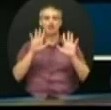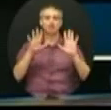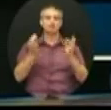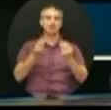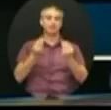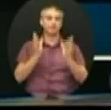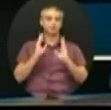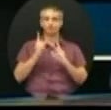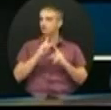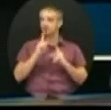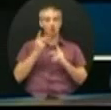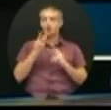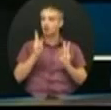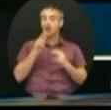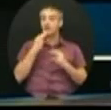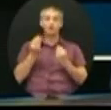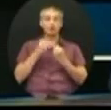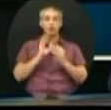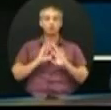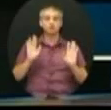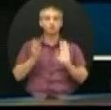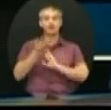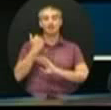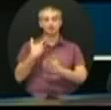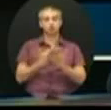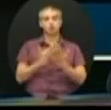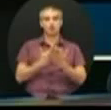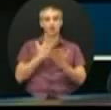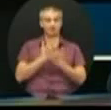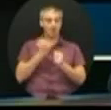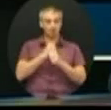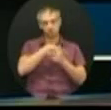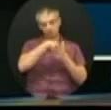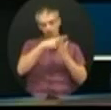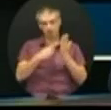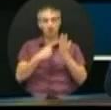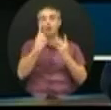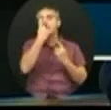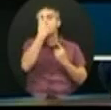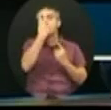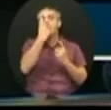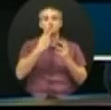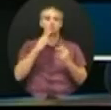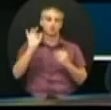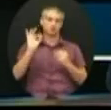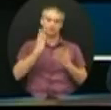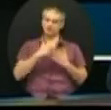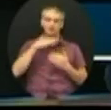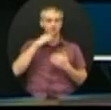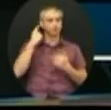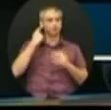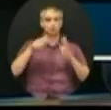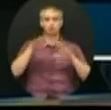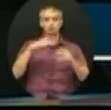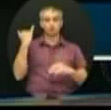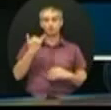דברים. ולא יהיה רשאי להבטיח שום דבר נוסף לפני שיוכיח שהוא קיים לפחות אחת מההתחייבויות שלו. נמאס לי לשמוע את ראש